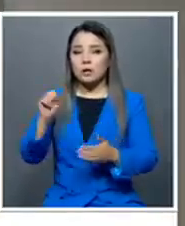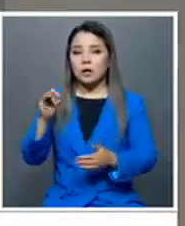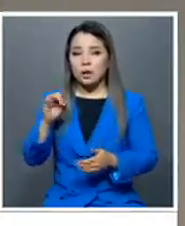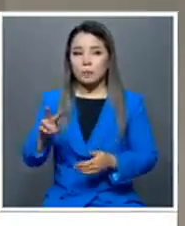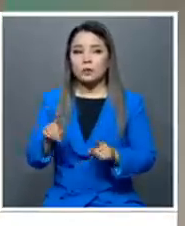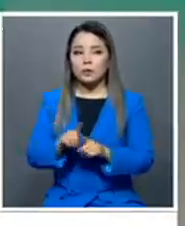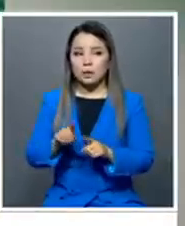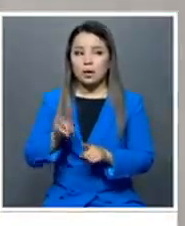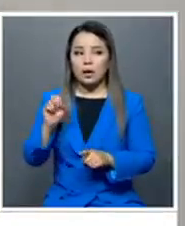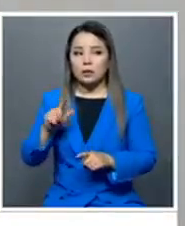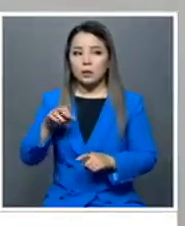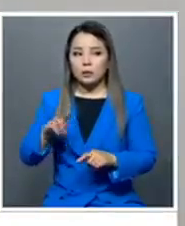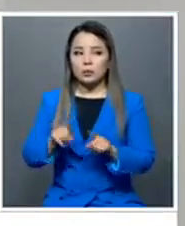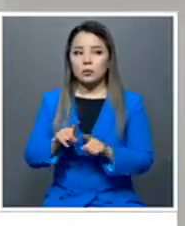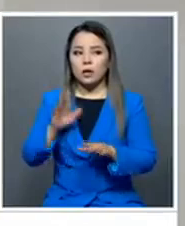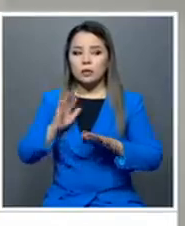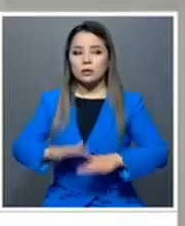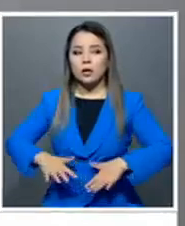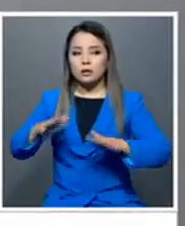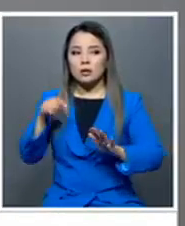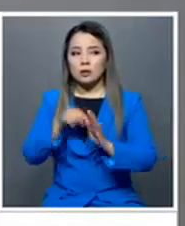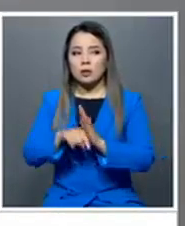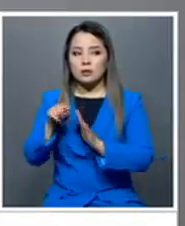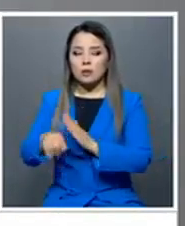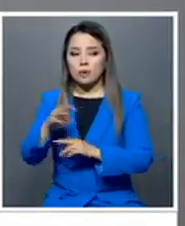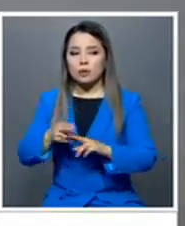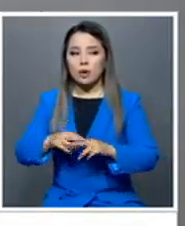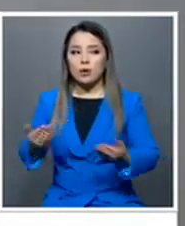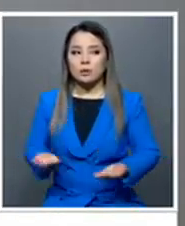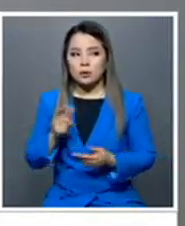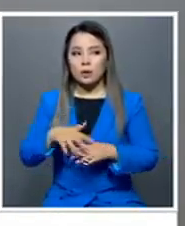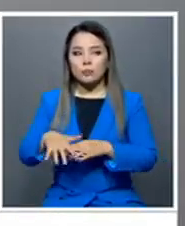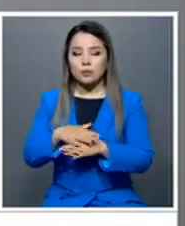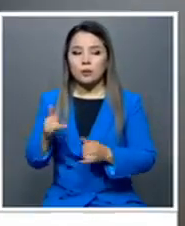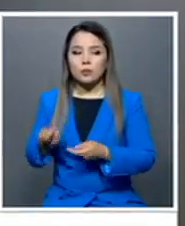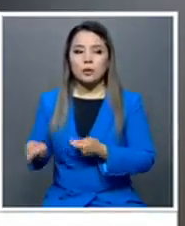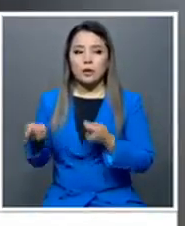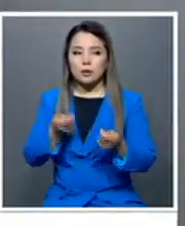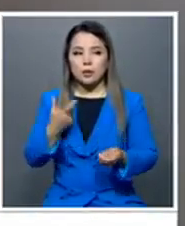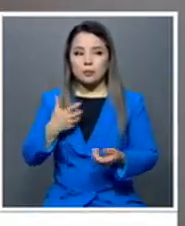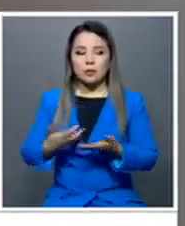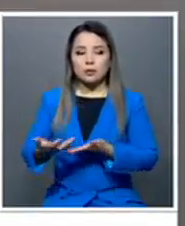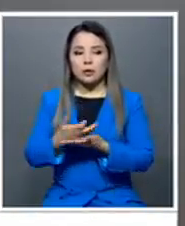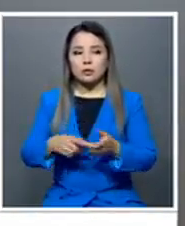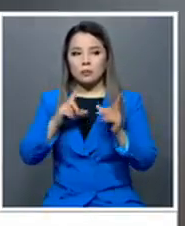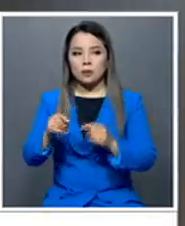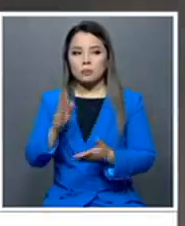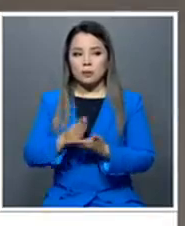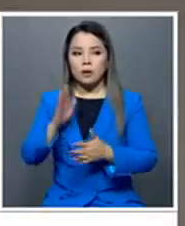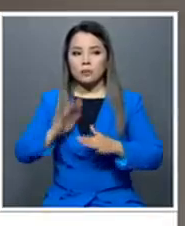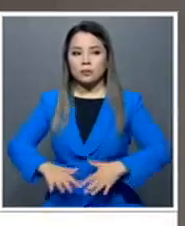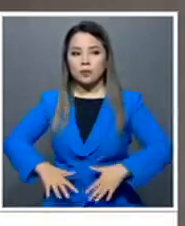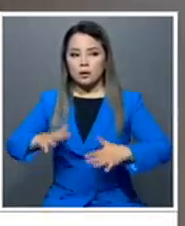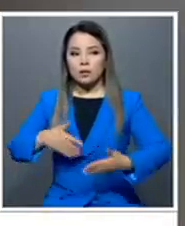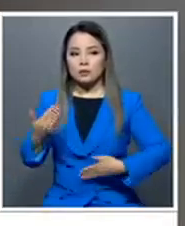Қазығұрт аудандарында ондаған үйдің ауласына су кірген. Тұрғындар қолына ілінгенін алып кетіп жатыр. Міне су кешіп